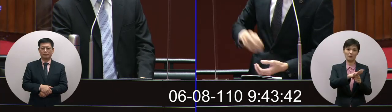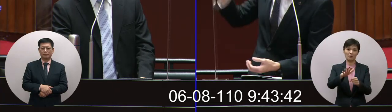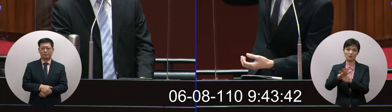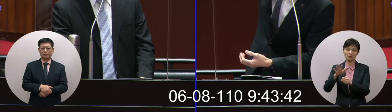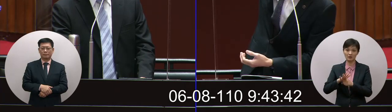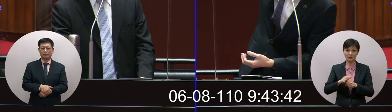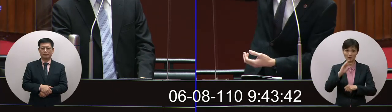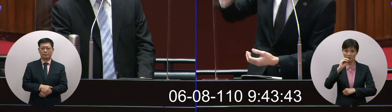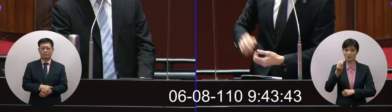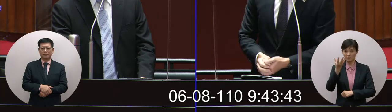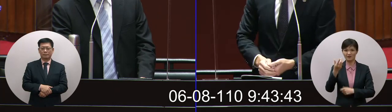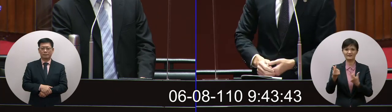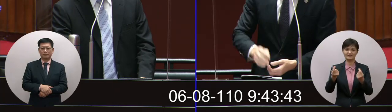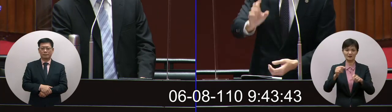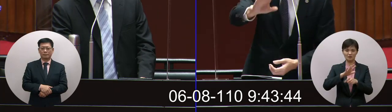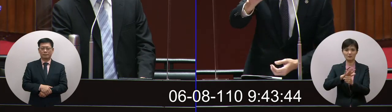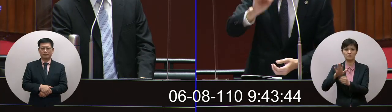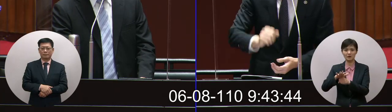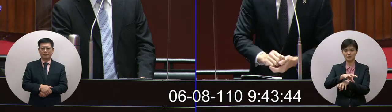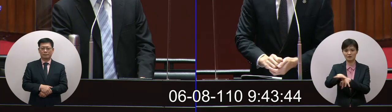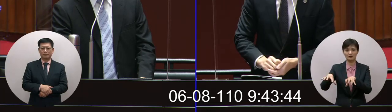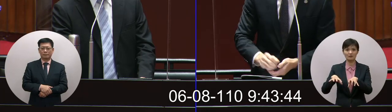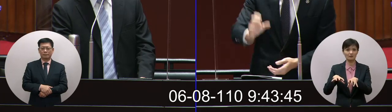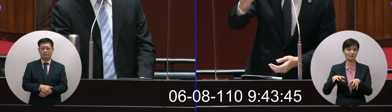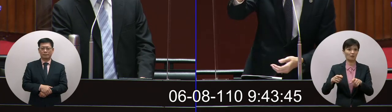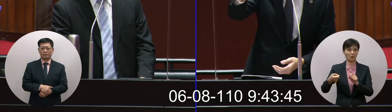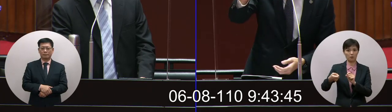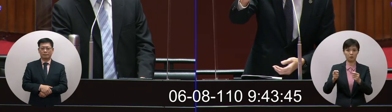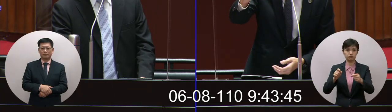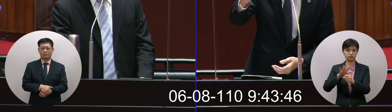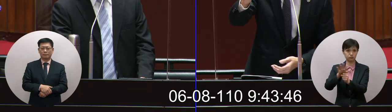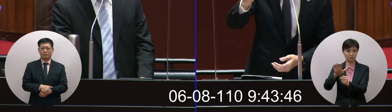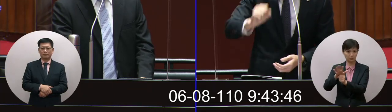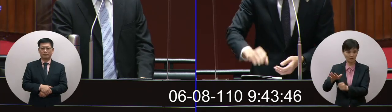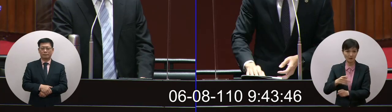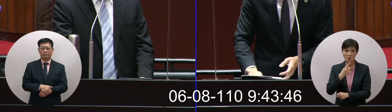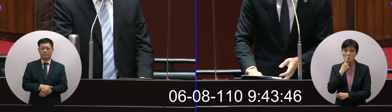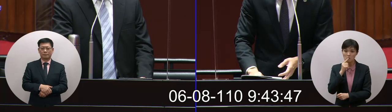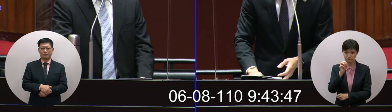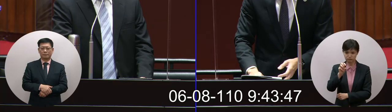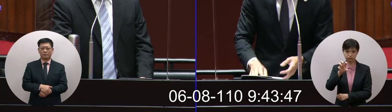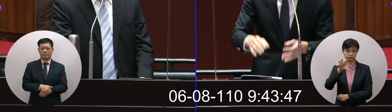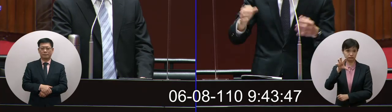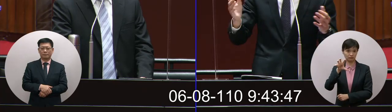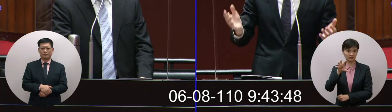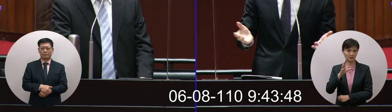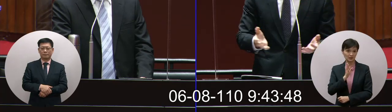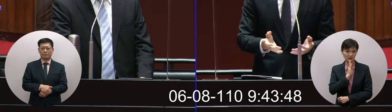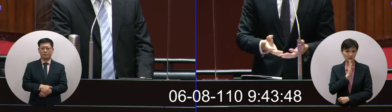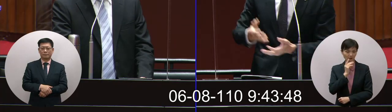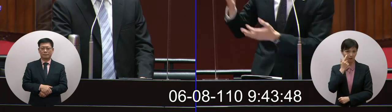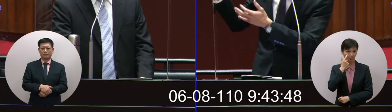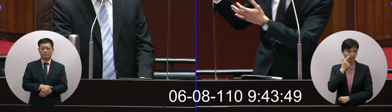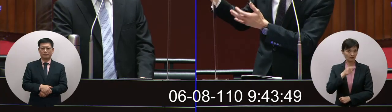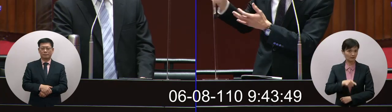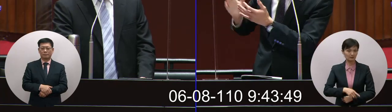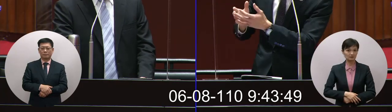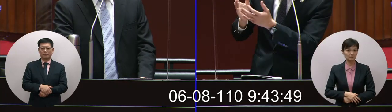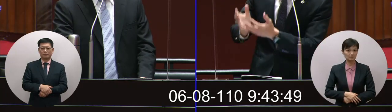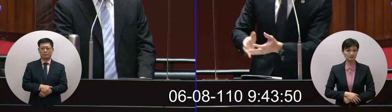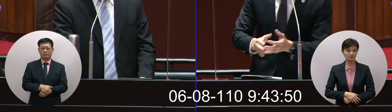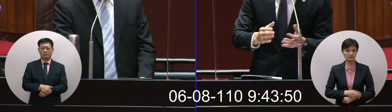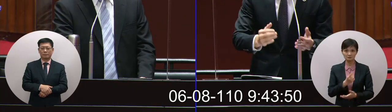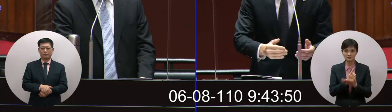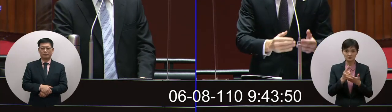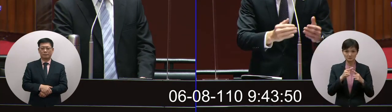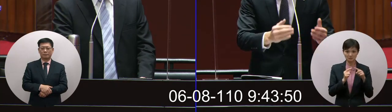的，边仔西区的拢嘛红的，20-30个较真者都红起，因为伊遐红点足大点的，所以讲规个。大家所以